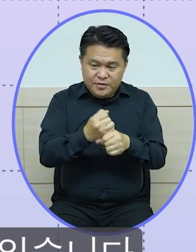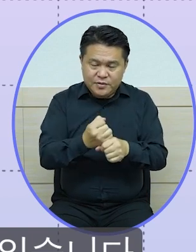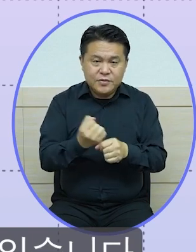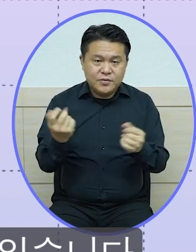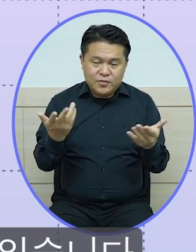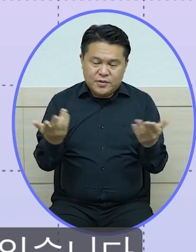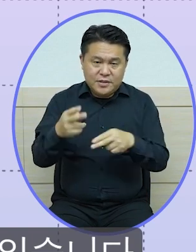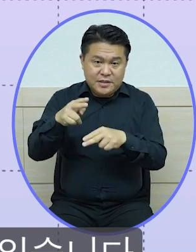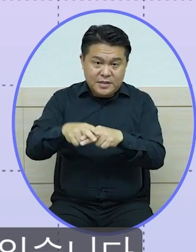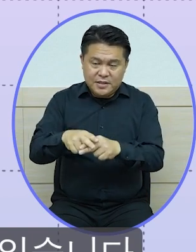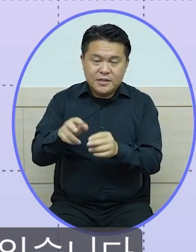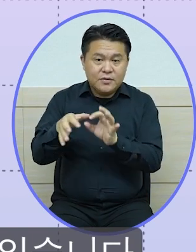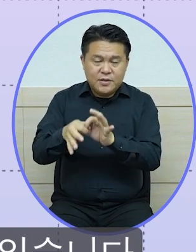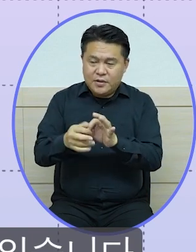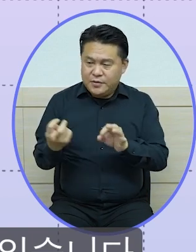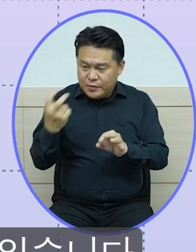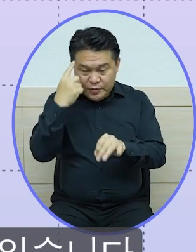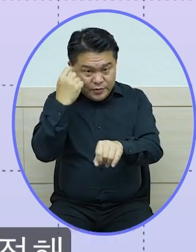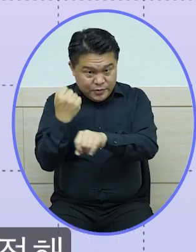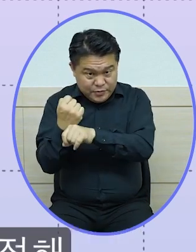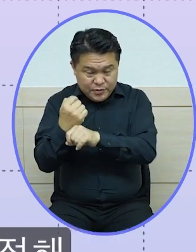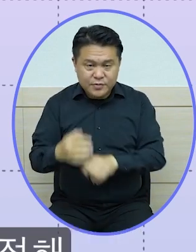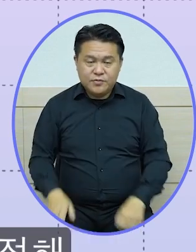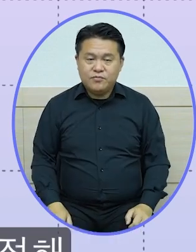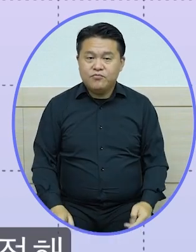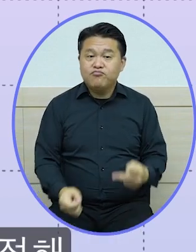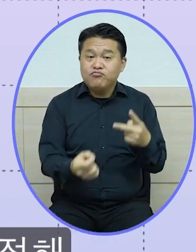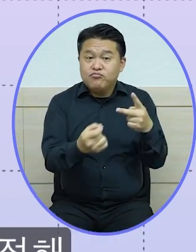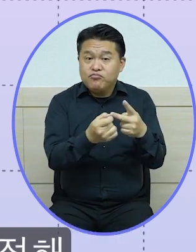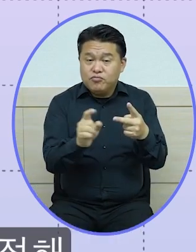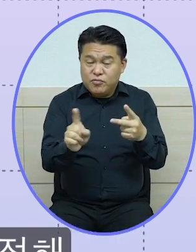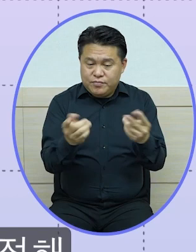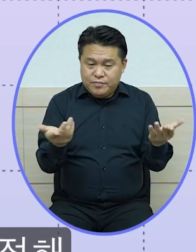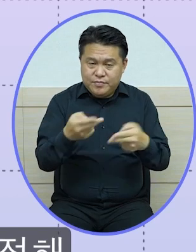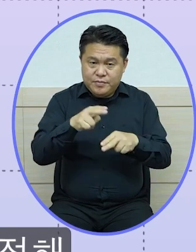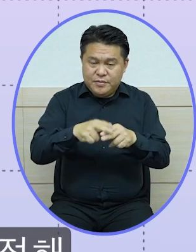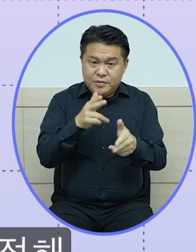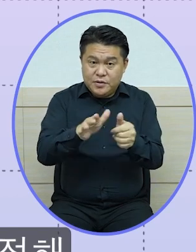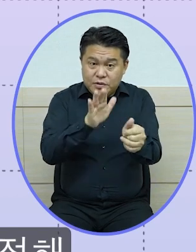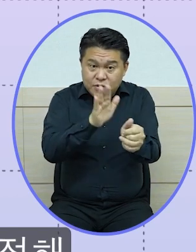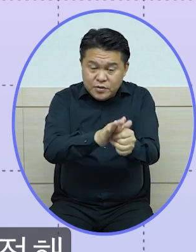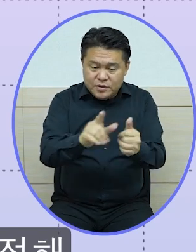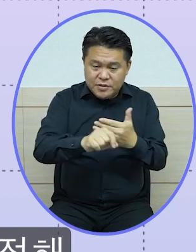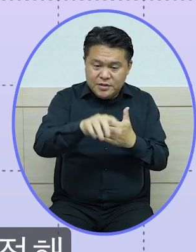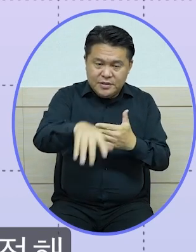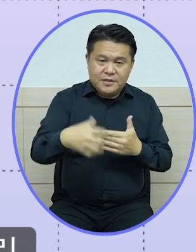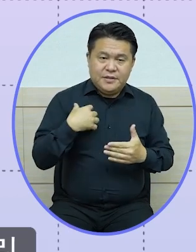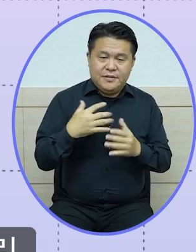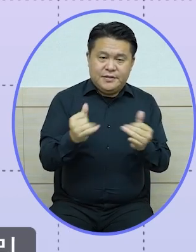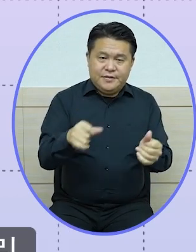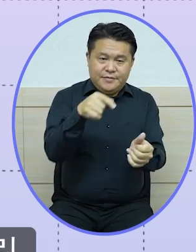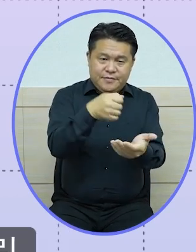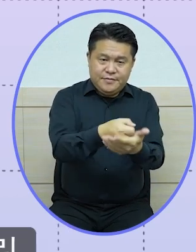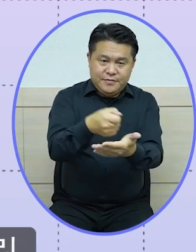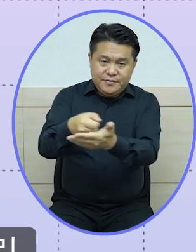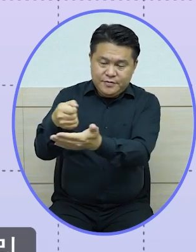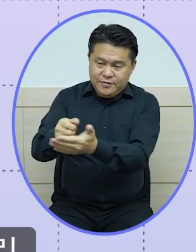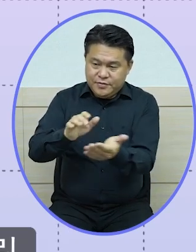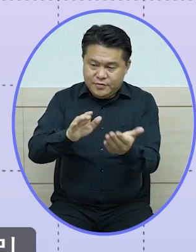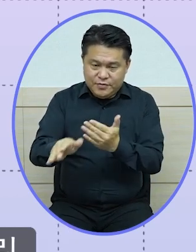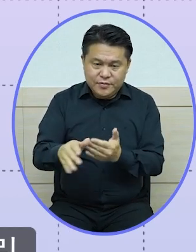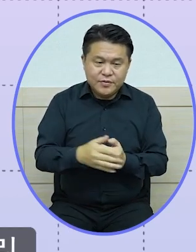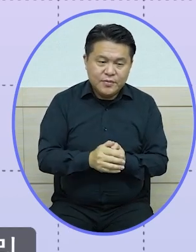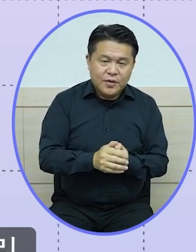연구 등의 사업으로 구분할 수 있습니다. 두 번째 일자리 사업 지원은 지역별 담당자를 정해 민원 사항 등을